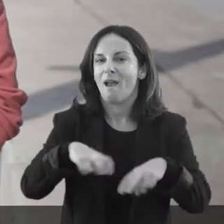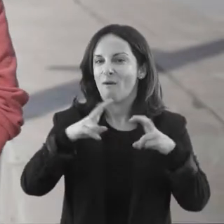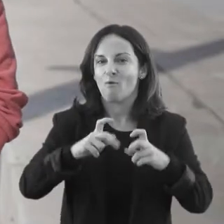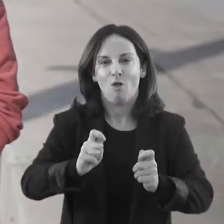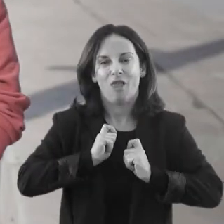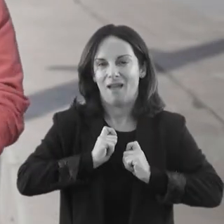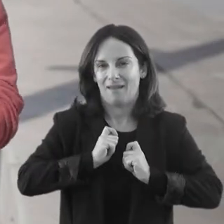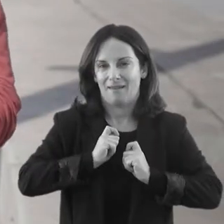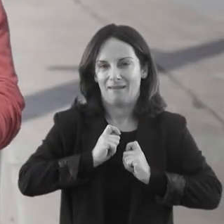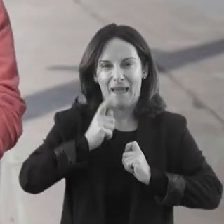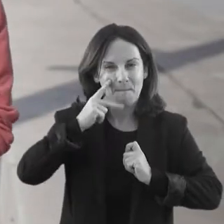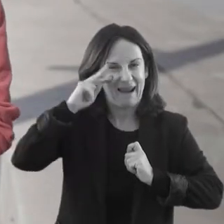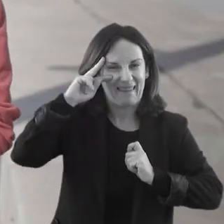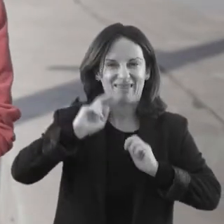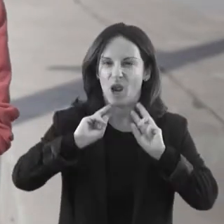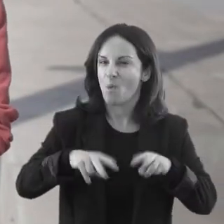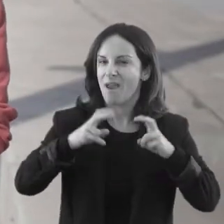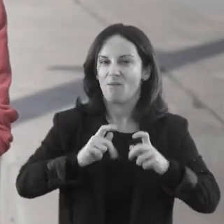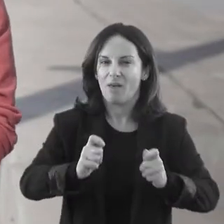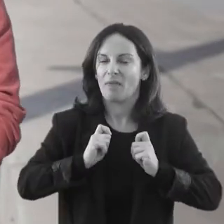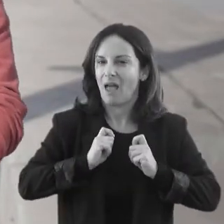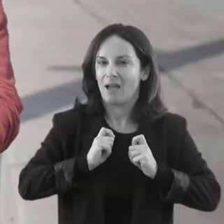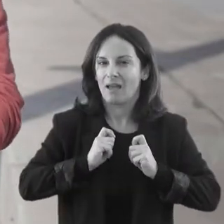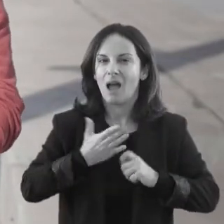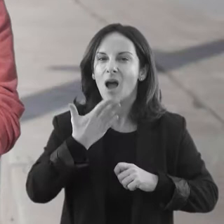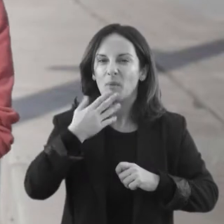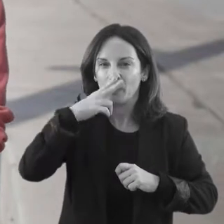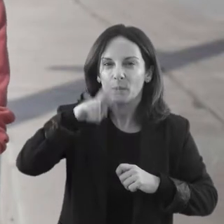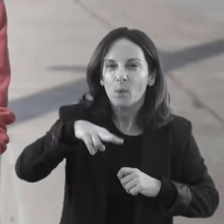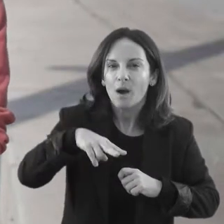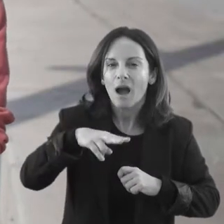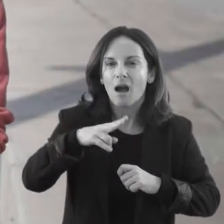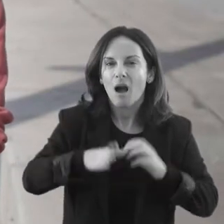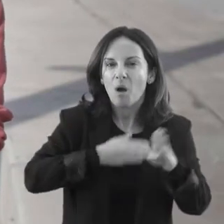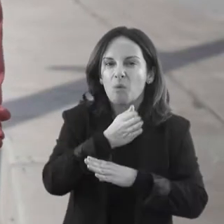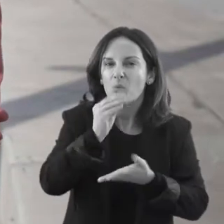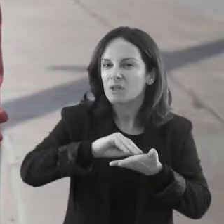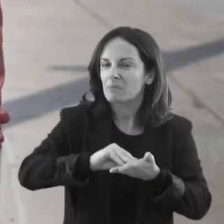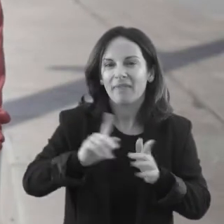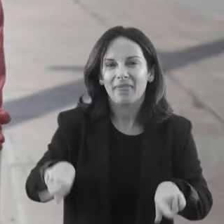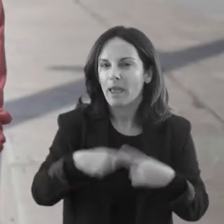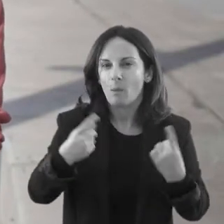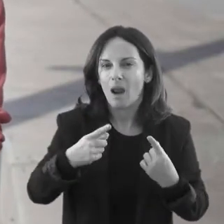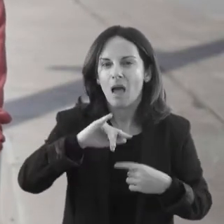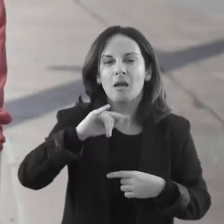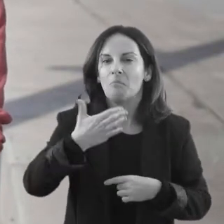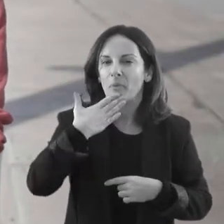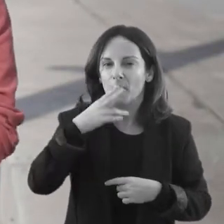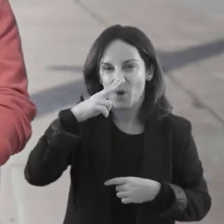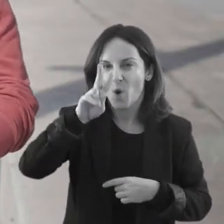no? Que poguessis trobar sempre un detall, un coneixement nou, no? Vull dir que no te cansassis mai d'anar-hi.